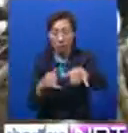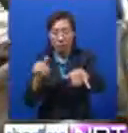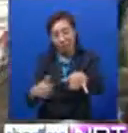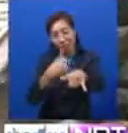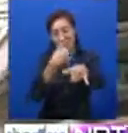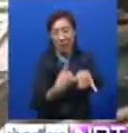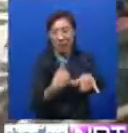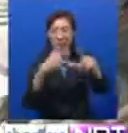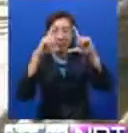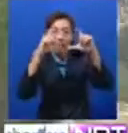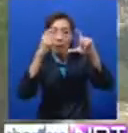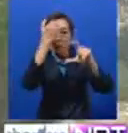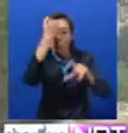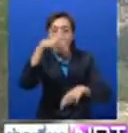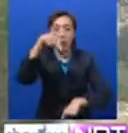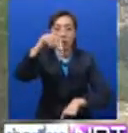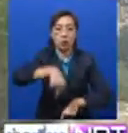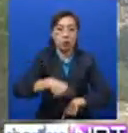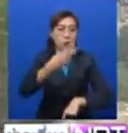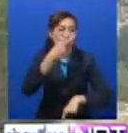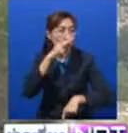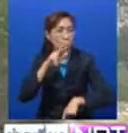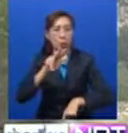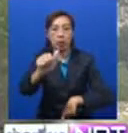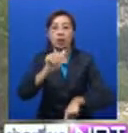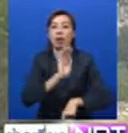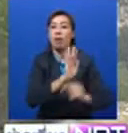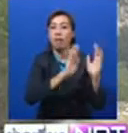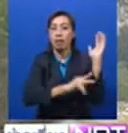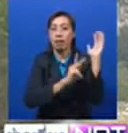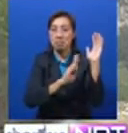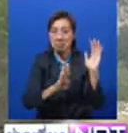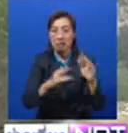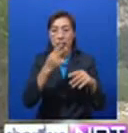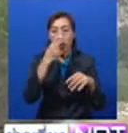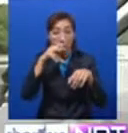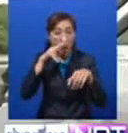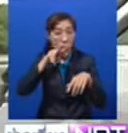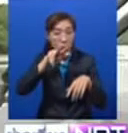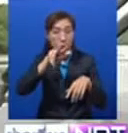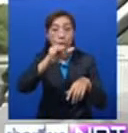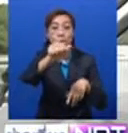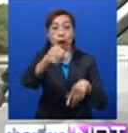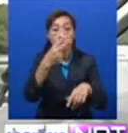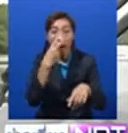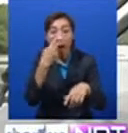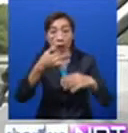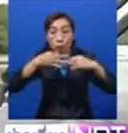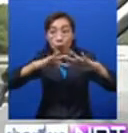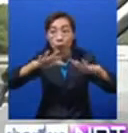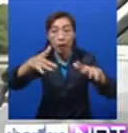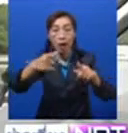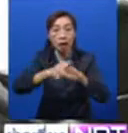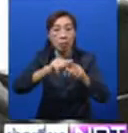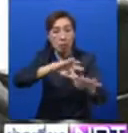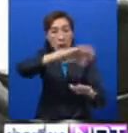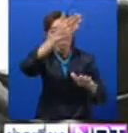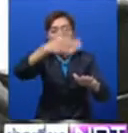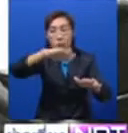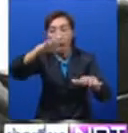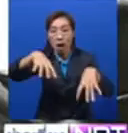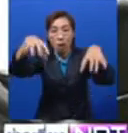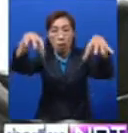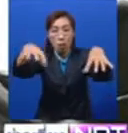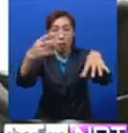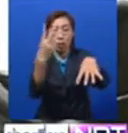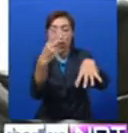เป็นจุดที่ถือว่าเป็นจุดชมวิวชั้นดีของเมืองกระบี่ค่ะแล้วก็พอมองตรงไปเห็นไหมคะคุณผู้ชมจะเห็นเลยว่ามีภูเขา2ลูกอยู่